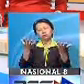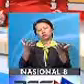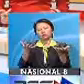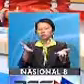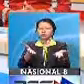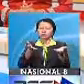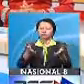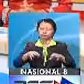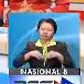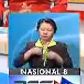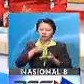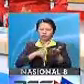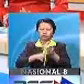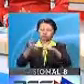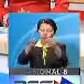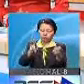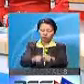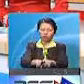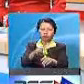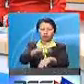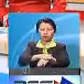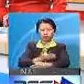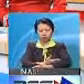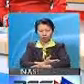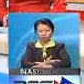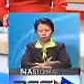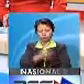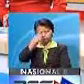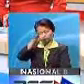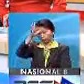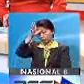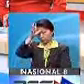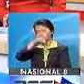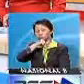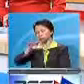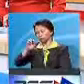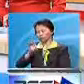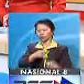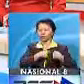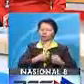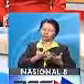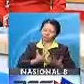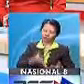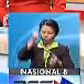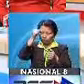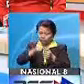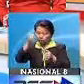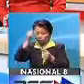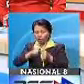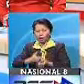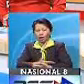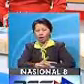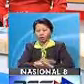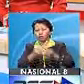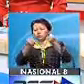dengan nasib yang menimpa anaknya itu bagi Mohamad yusof Osman 50 tahun meski berat hatinya mengenangkan nasib anaknya Nurul